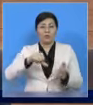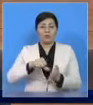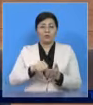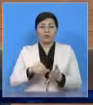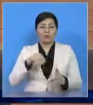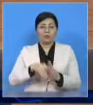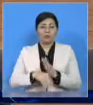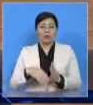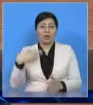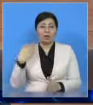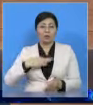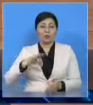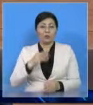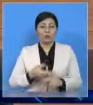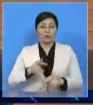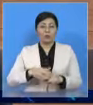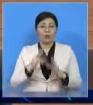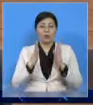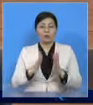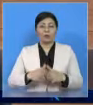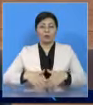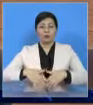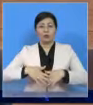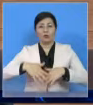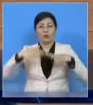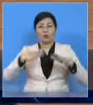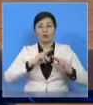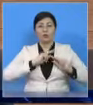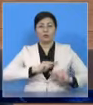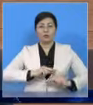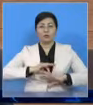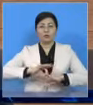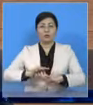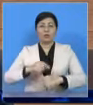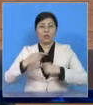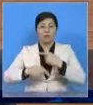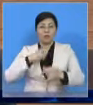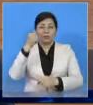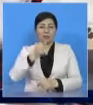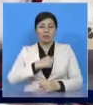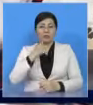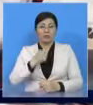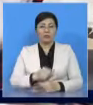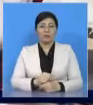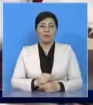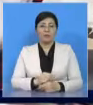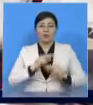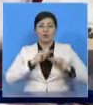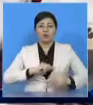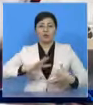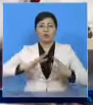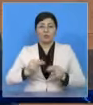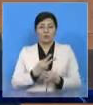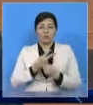осы Ақтөбе облысы. Қазір бұл бағытта үлкен жұмыстар жүргізіп жатыр. Келесі жылы амандығын салса жұмыстардың нәтижесін